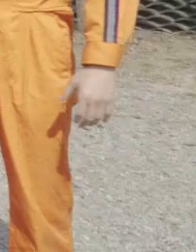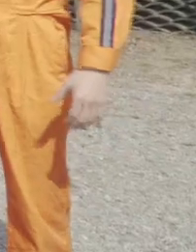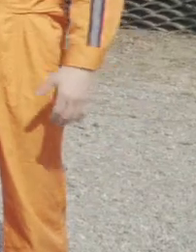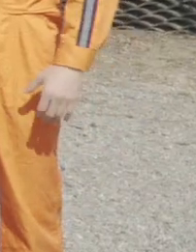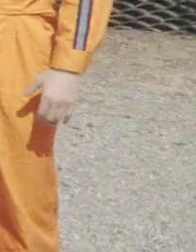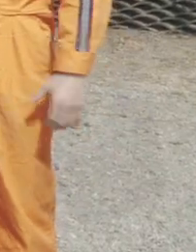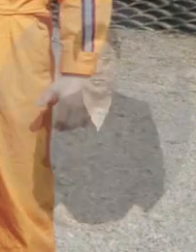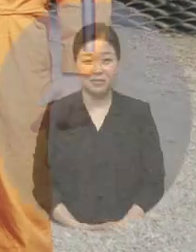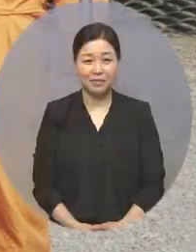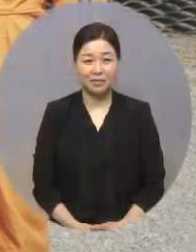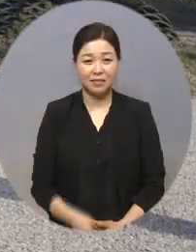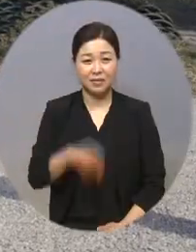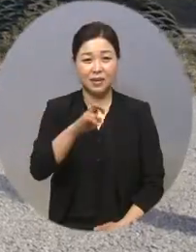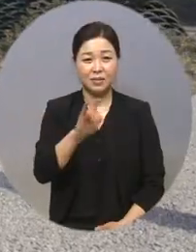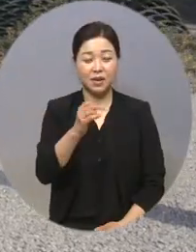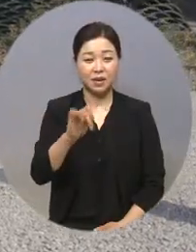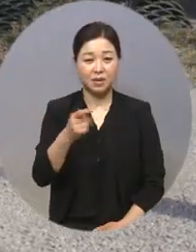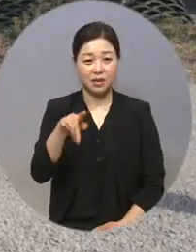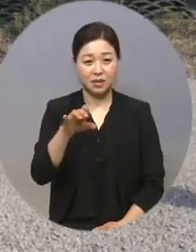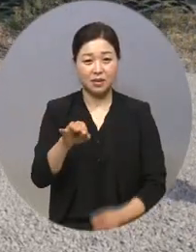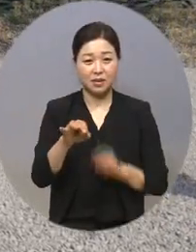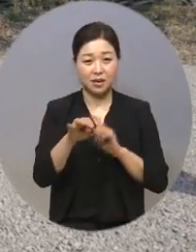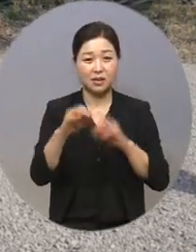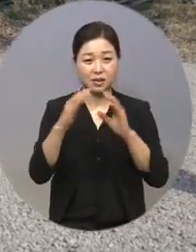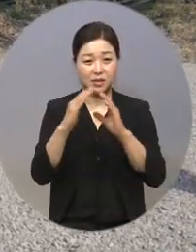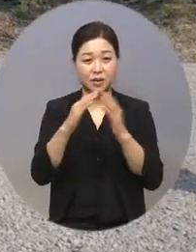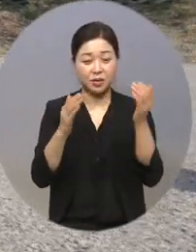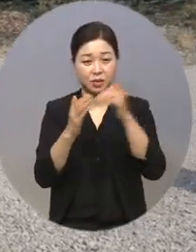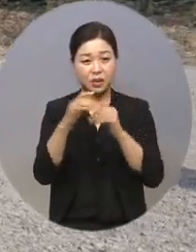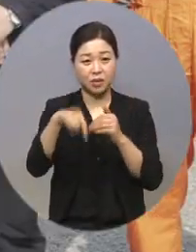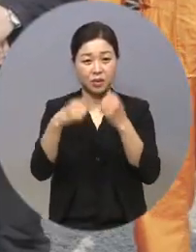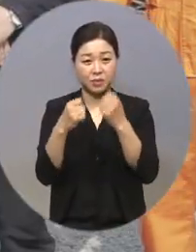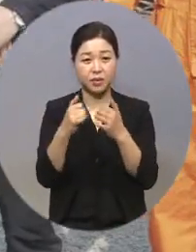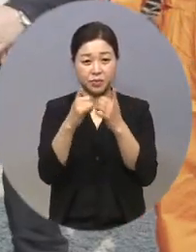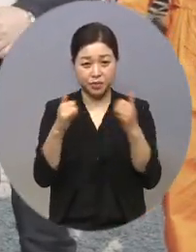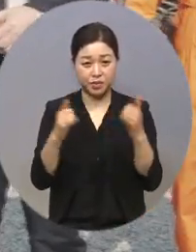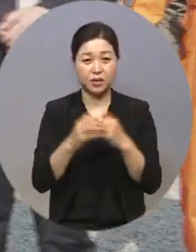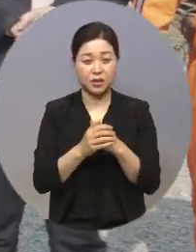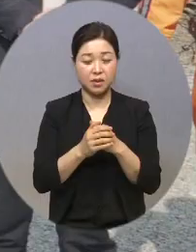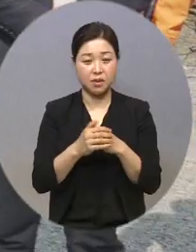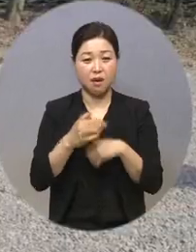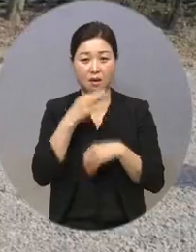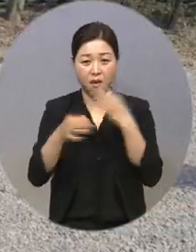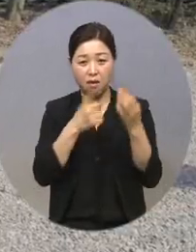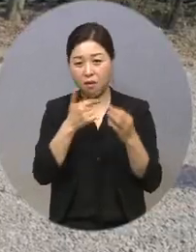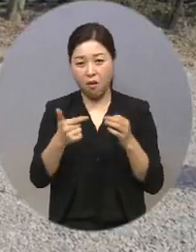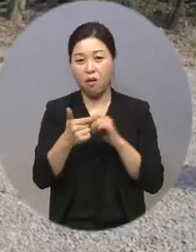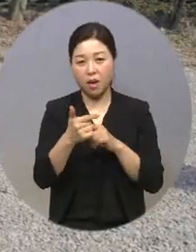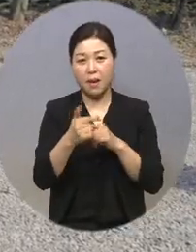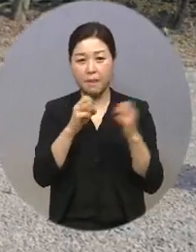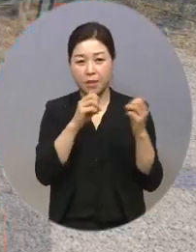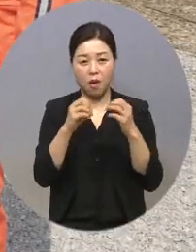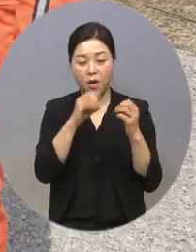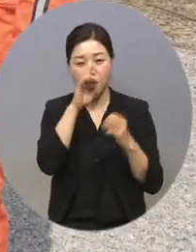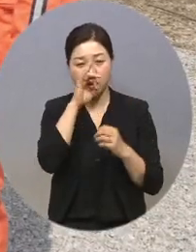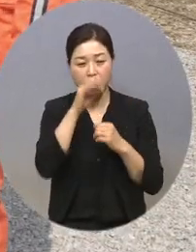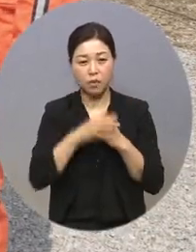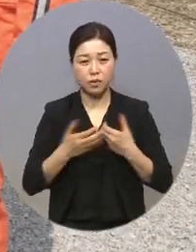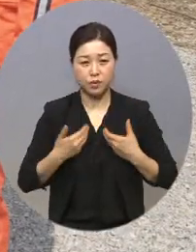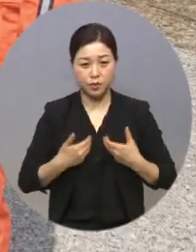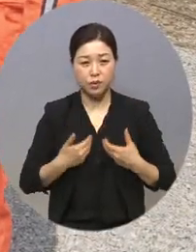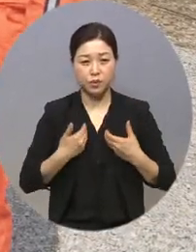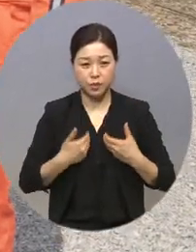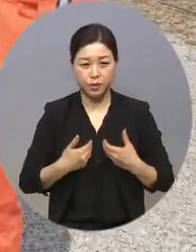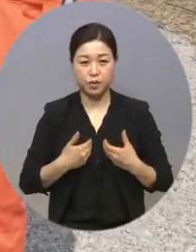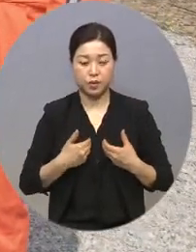네, 지금 저희는 메간당 고택에 도착했습니다. 근데 여기는 지금 현재 거주하시는 분들이 있어서 너무 크게 소리를 낼 수는 없고요. 저희 최대한 조용하게.